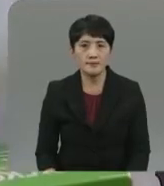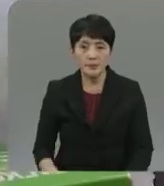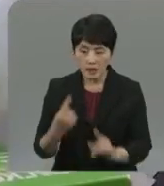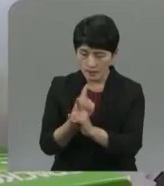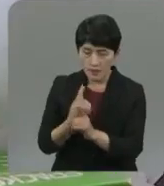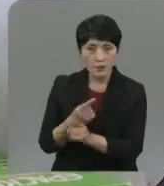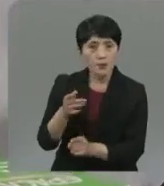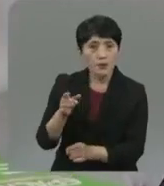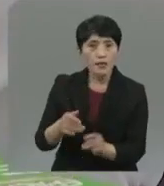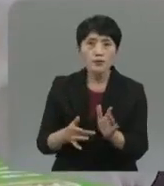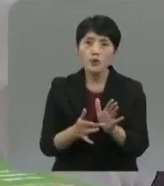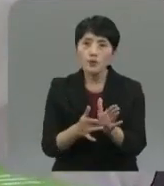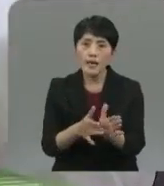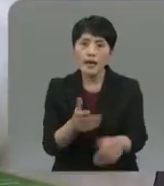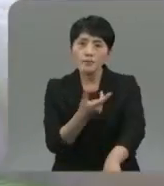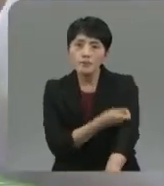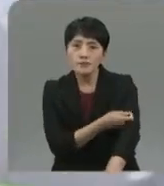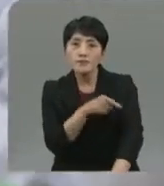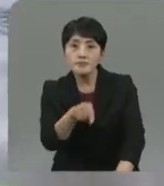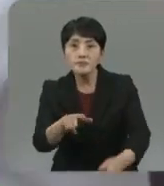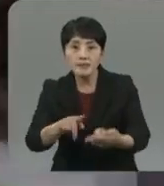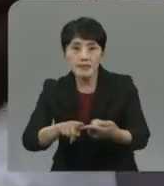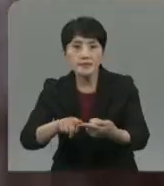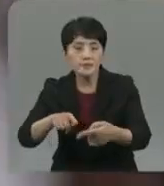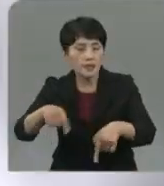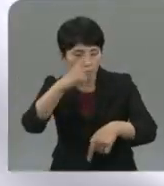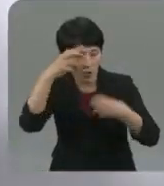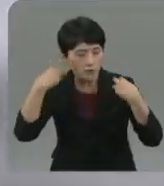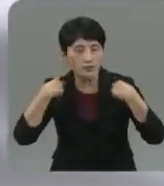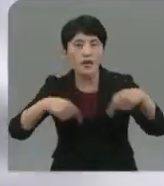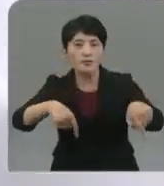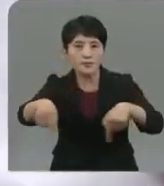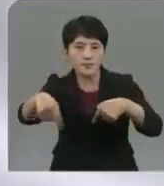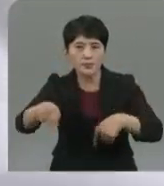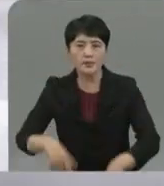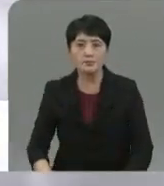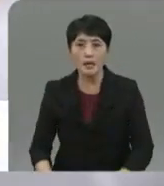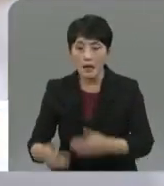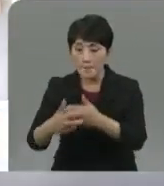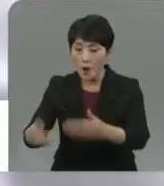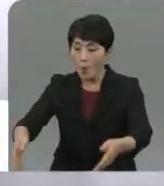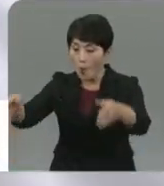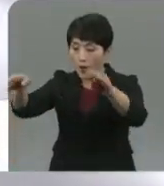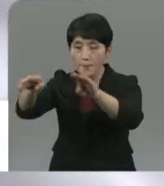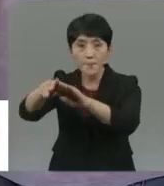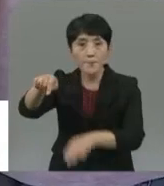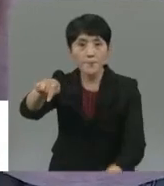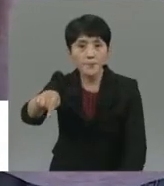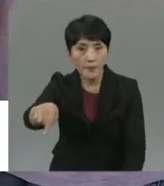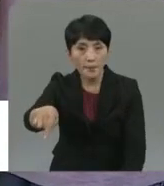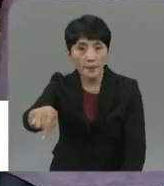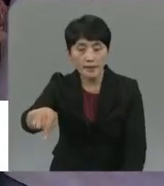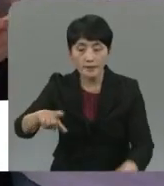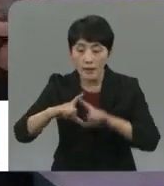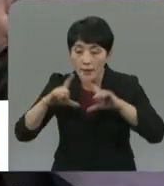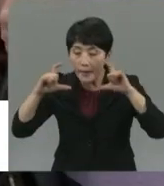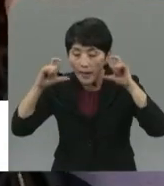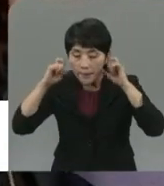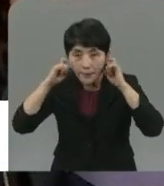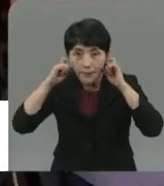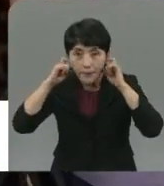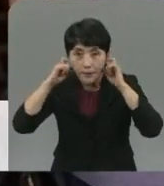防疫部门决定暂时保留对60岁及以上高风险群体提供的部分快速抗原检查